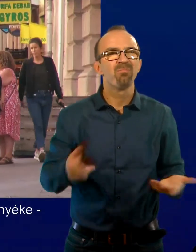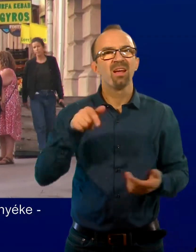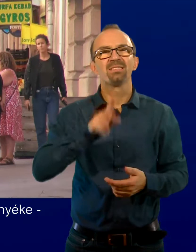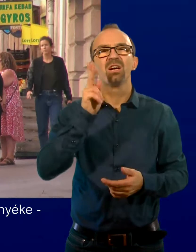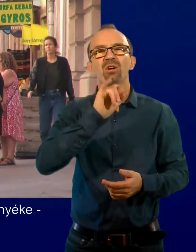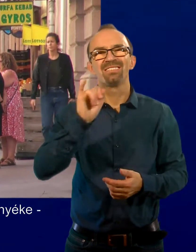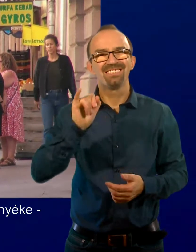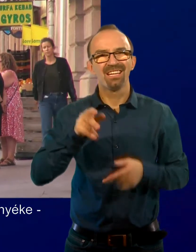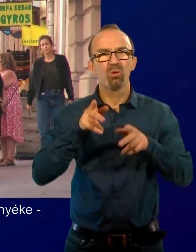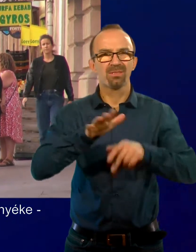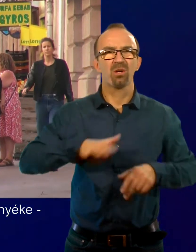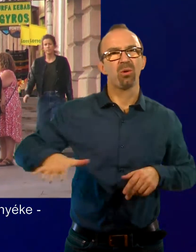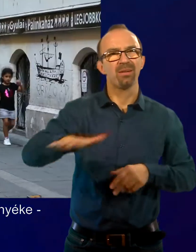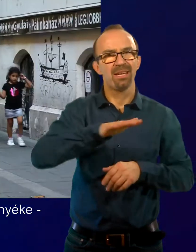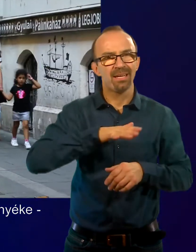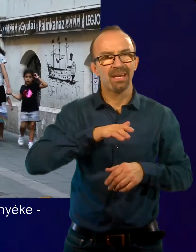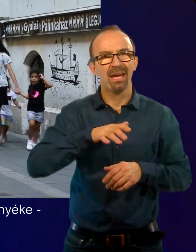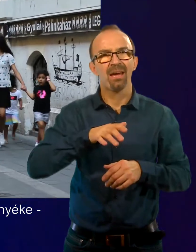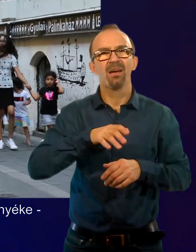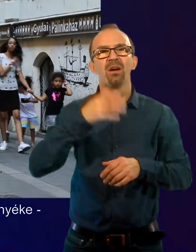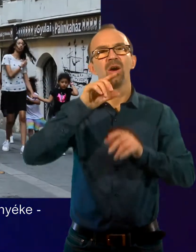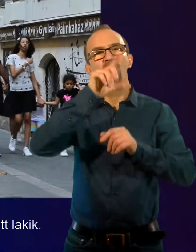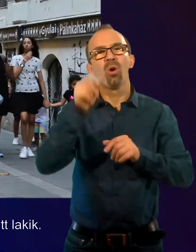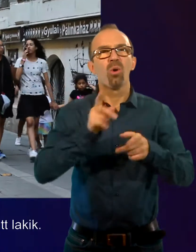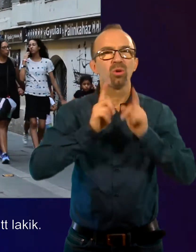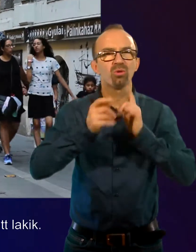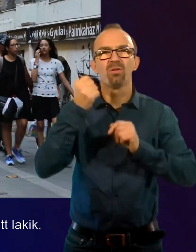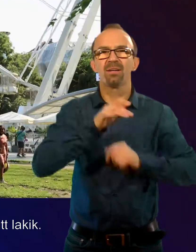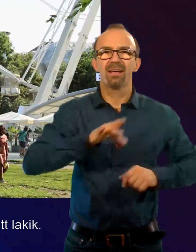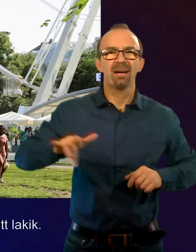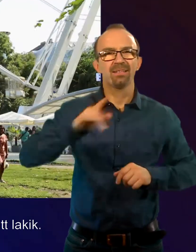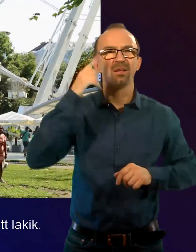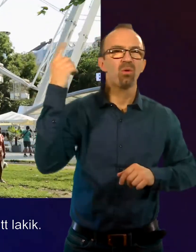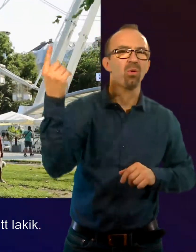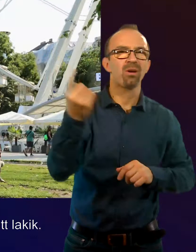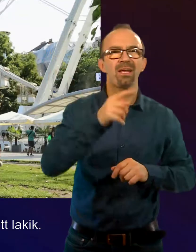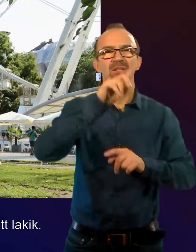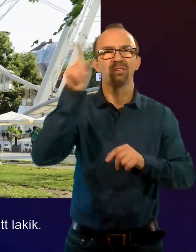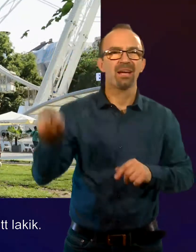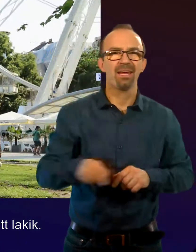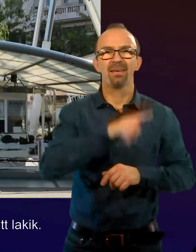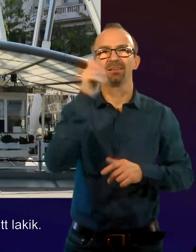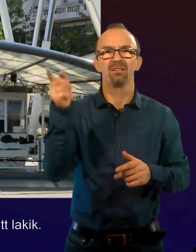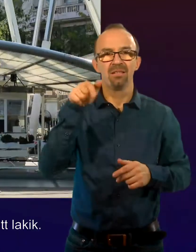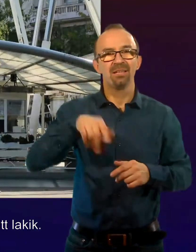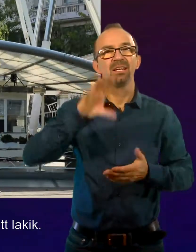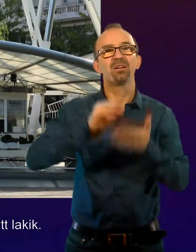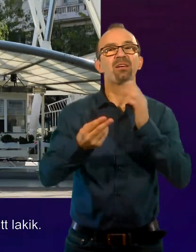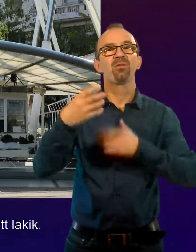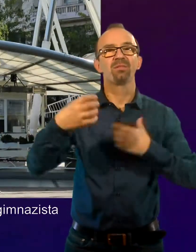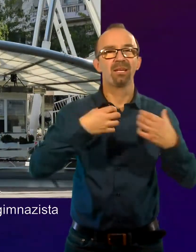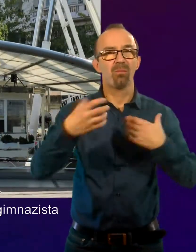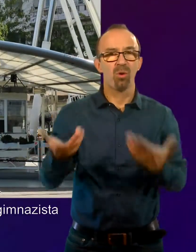Tulajdonképpen ez a Kazinci utca környéke, beleértve a Gosdú udvart, a Deák téri óriáskereket. A főszereplő itt